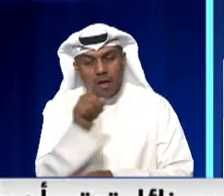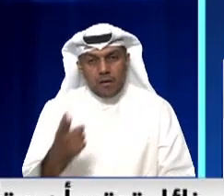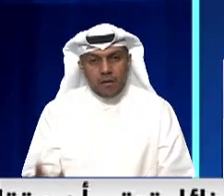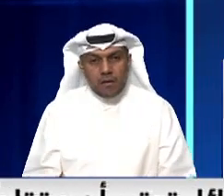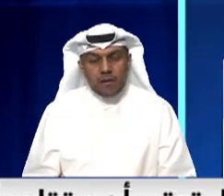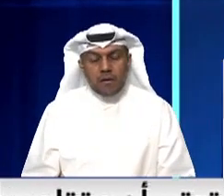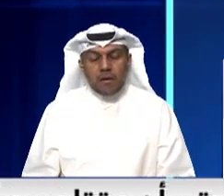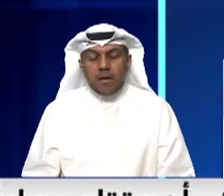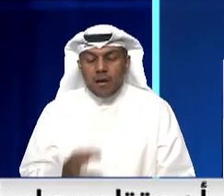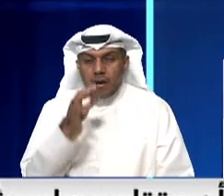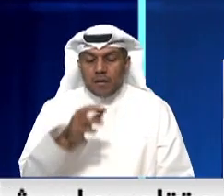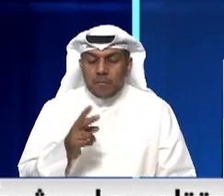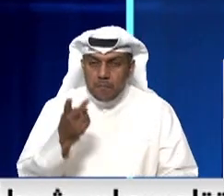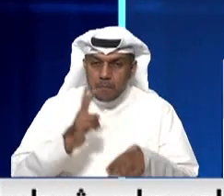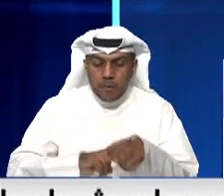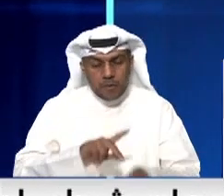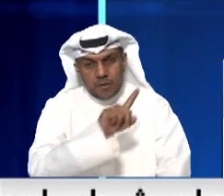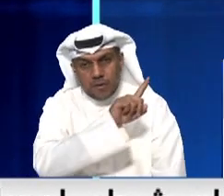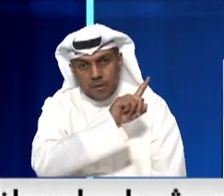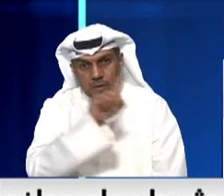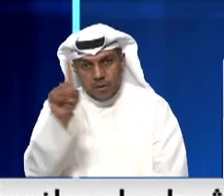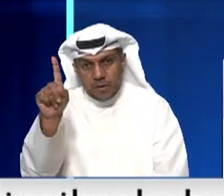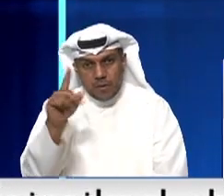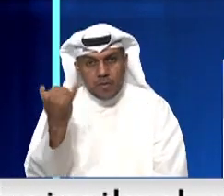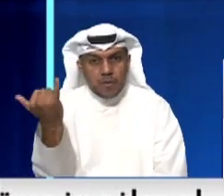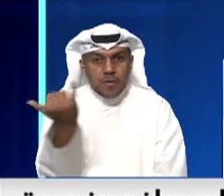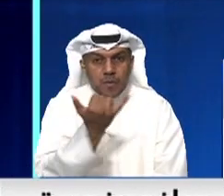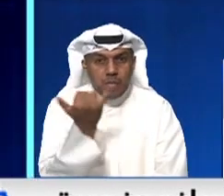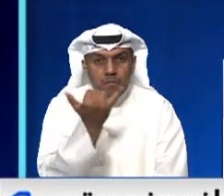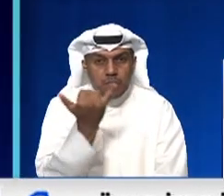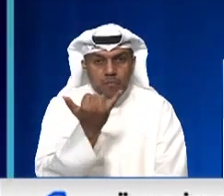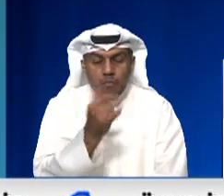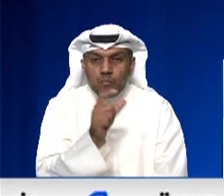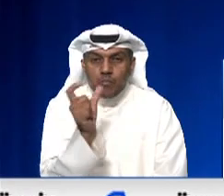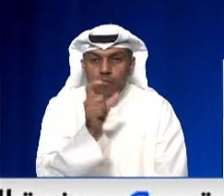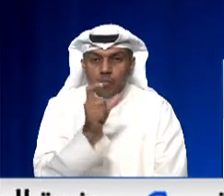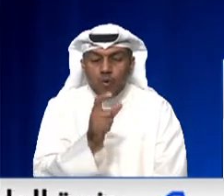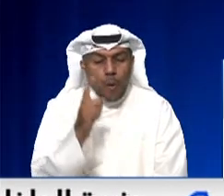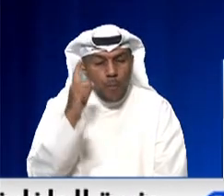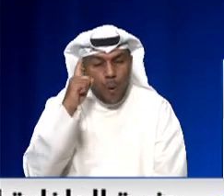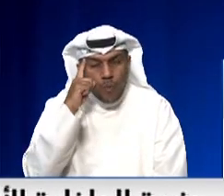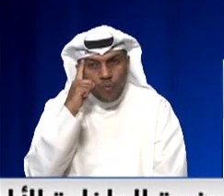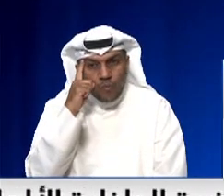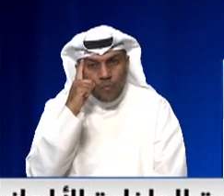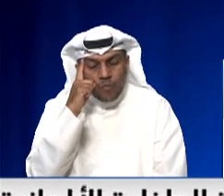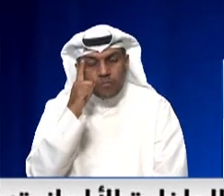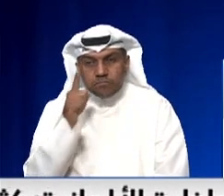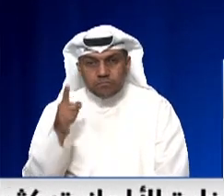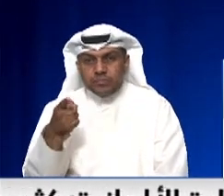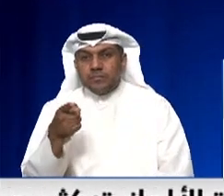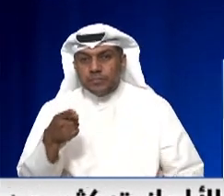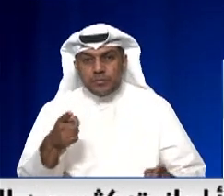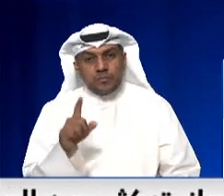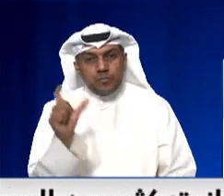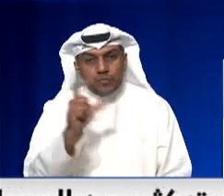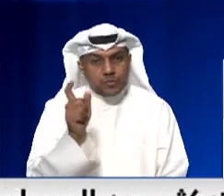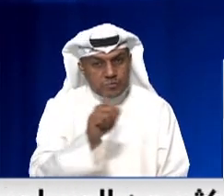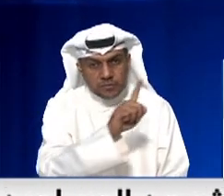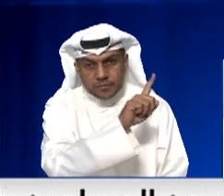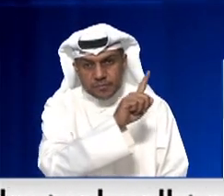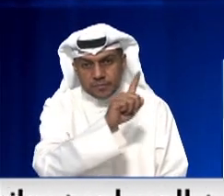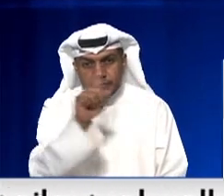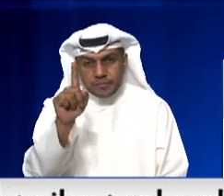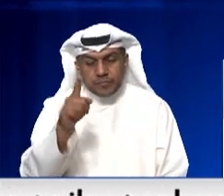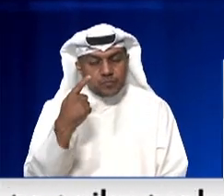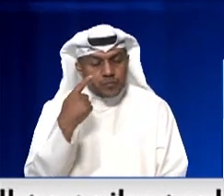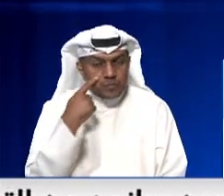لمنع تكرار هذه الاساءات التي تستهدف رموز ومقدسات المسلمين ومحاسبه